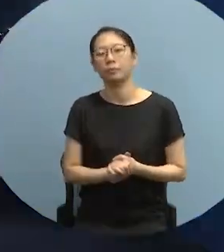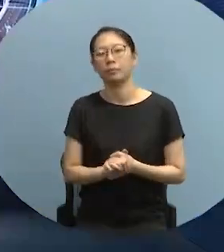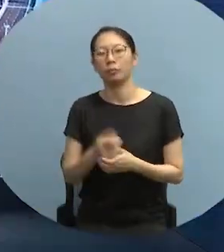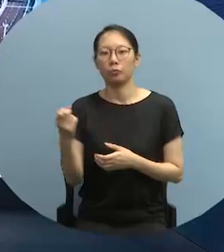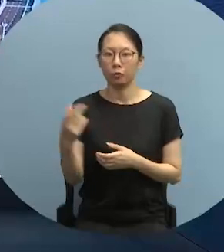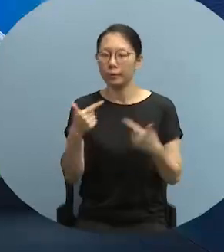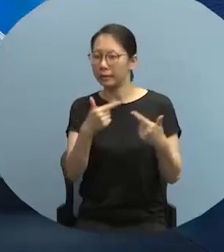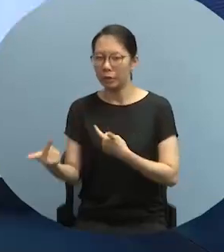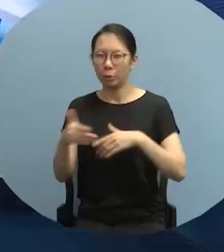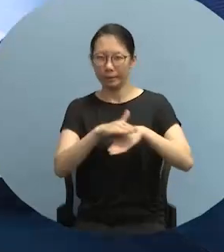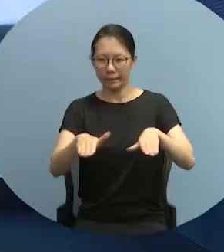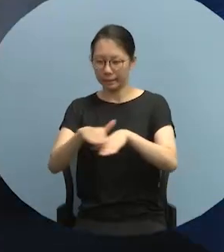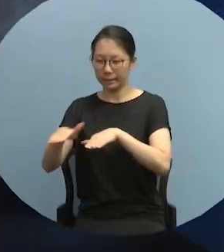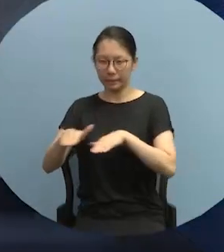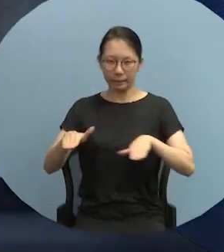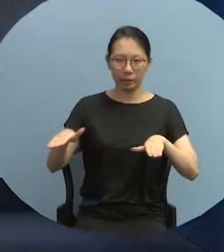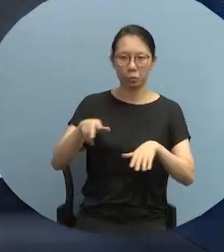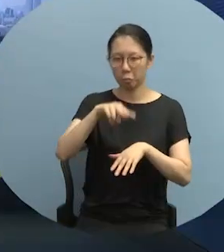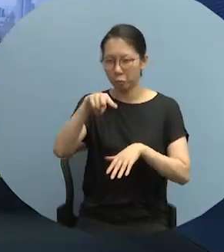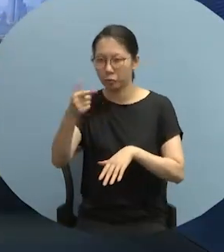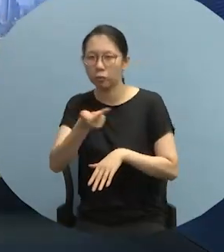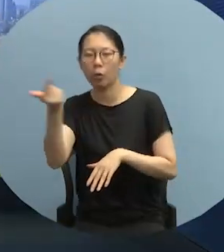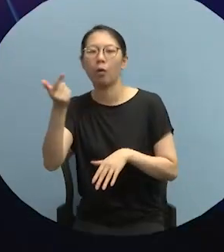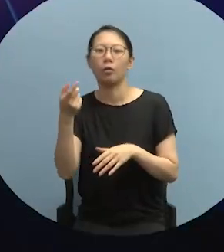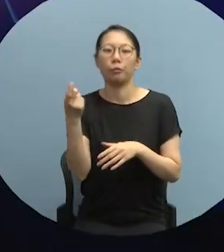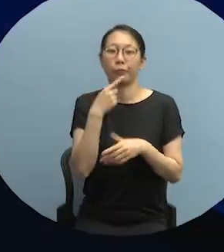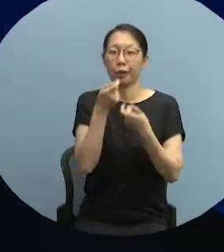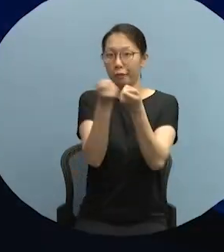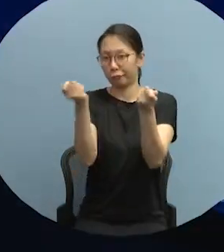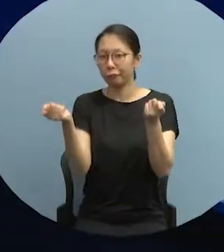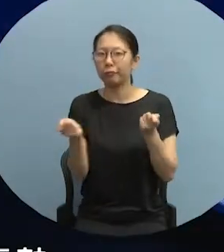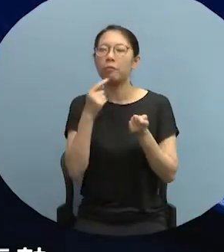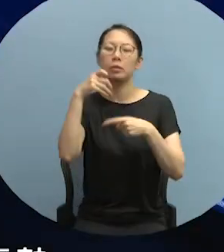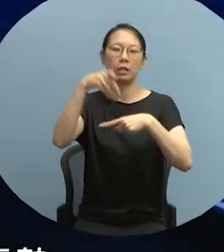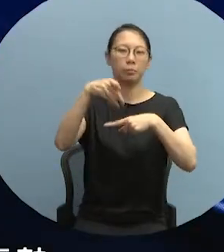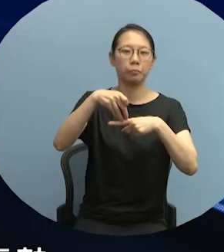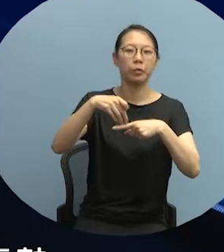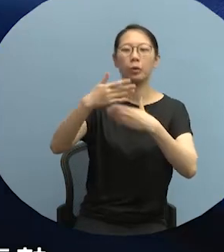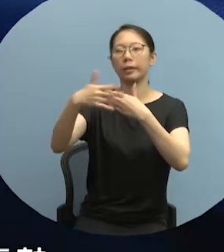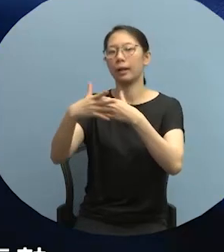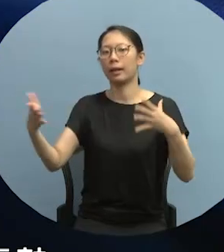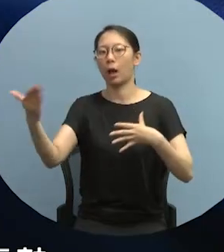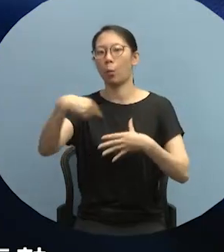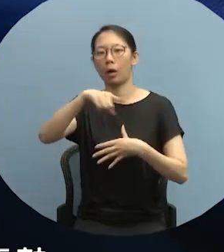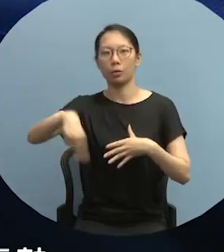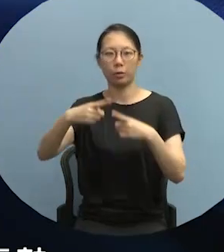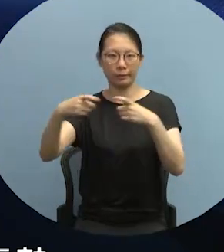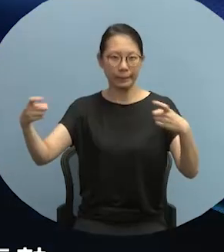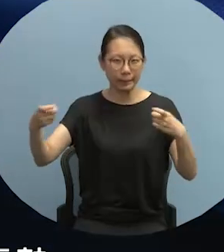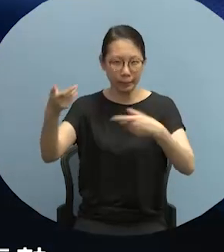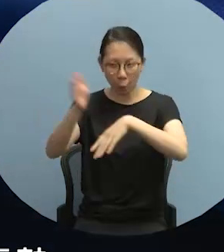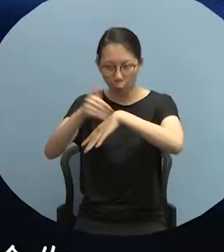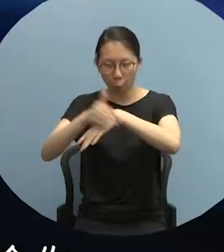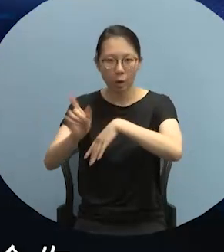會進一步開拓更多的土地，同時善用毗鄰深圳和其他大灣區城市的優